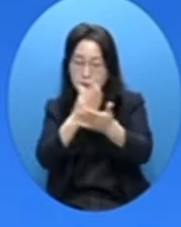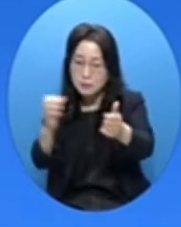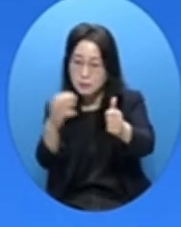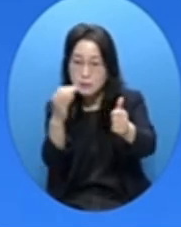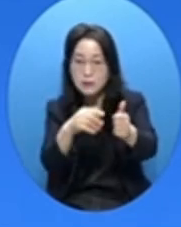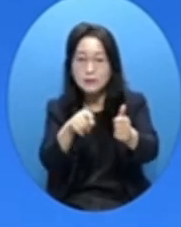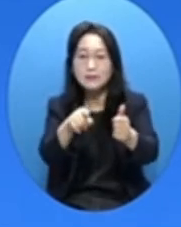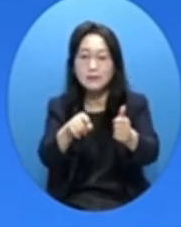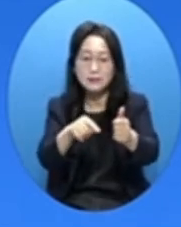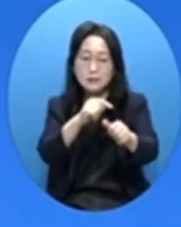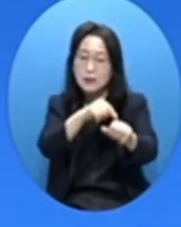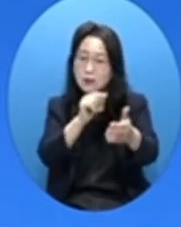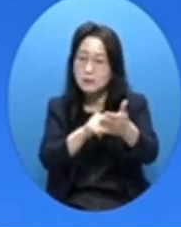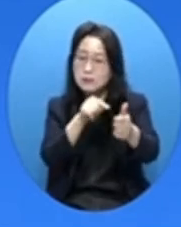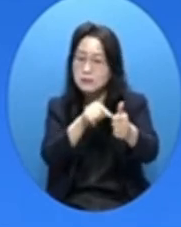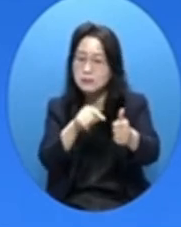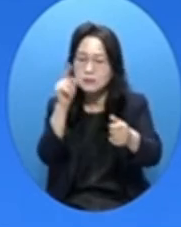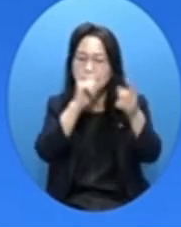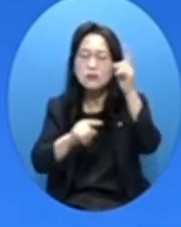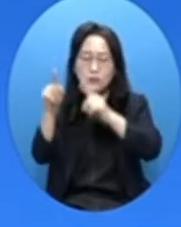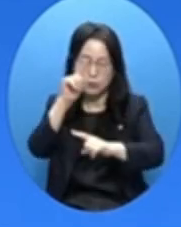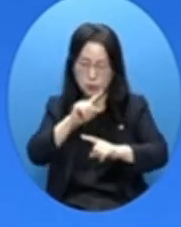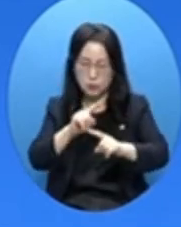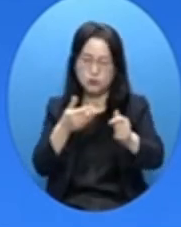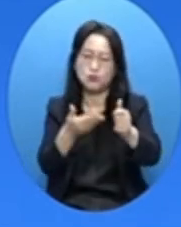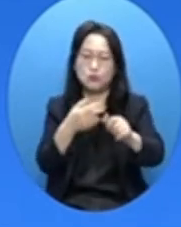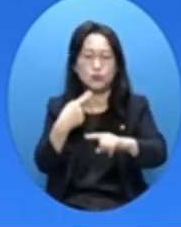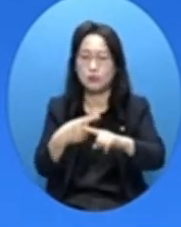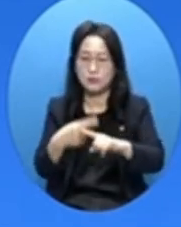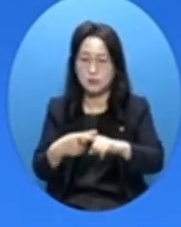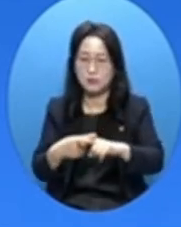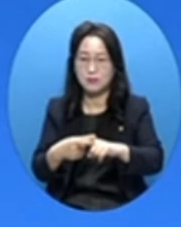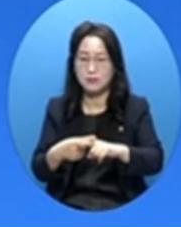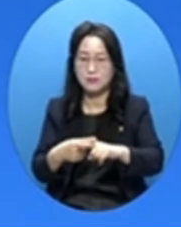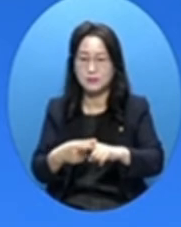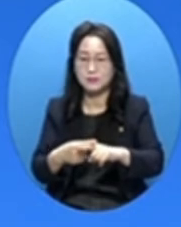자녀를 치르면 많은 또 상처를 주는 것입니다 이렇게